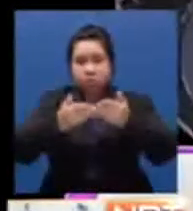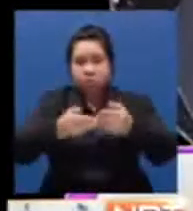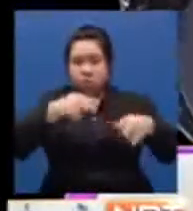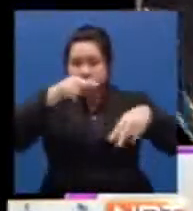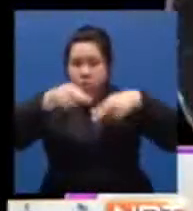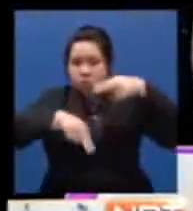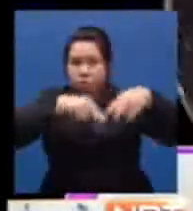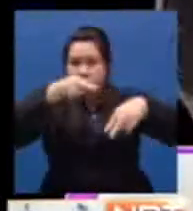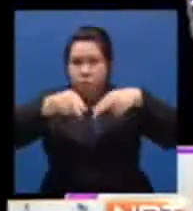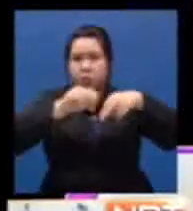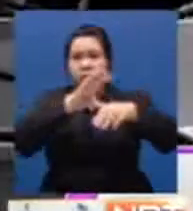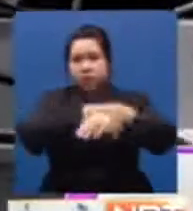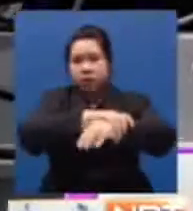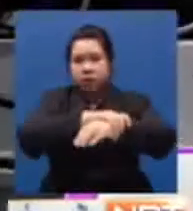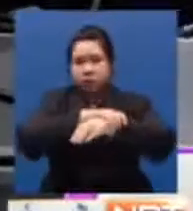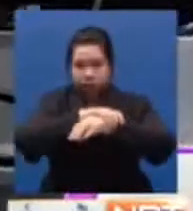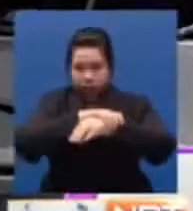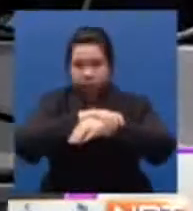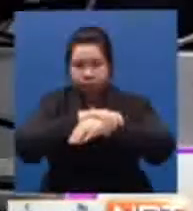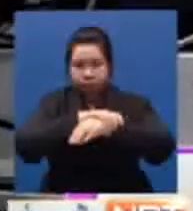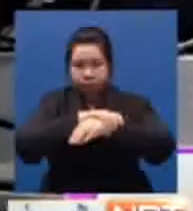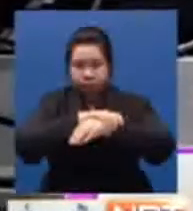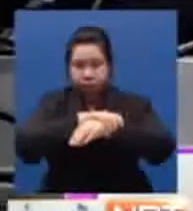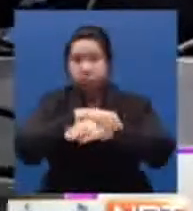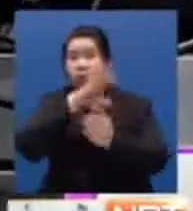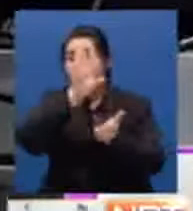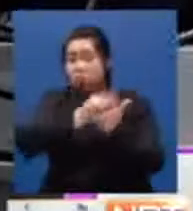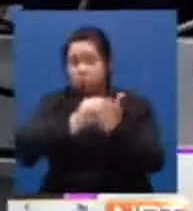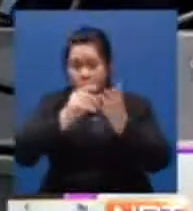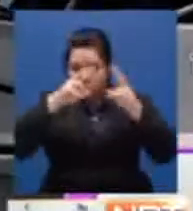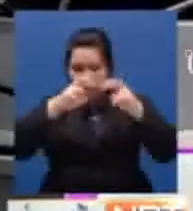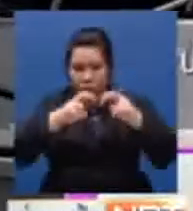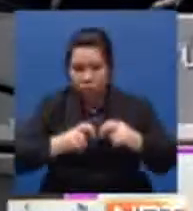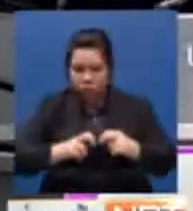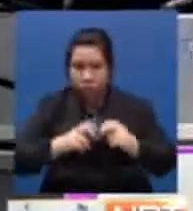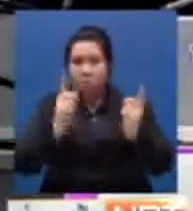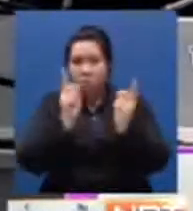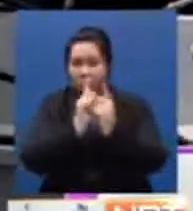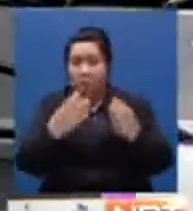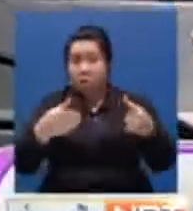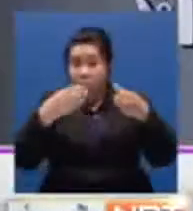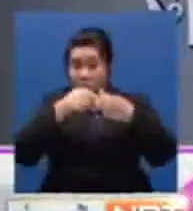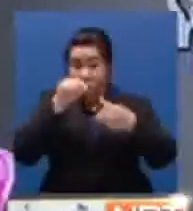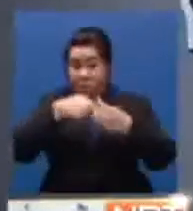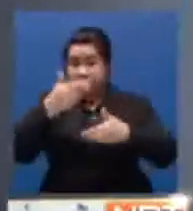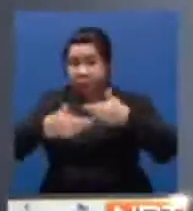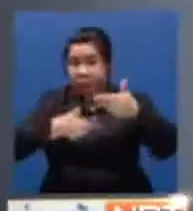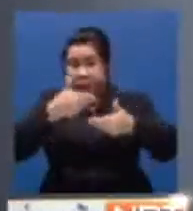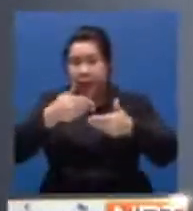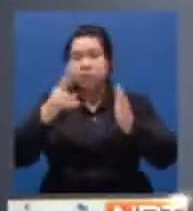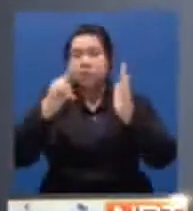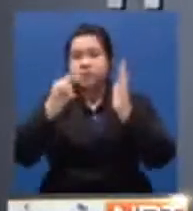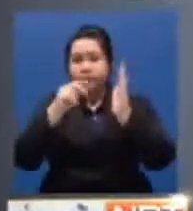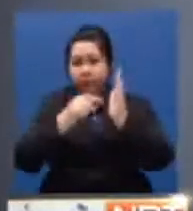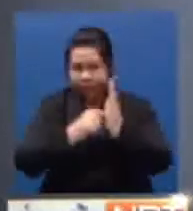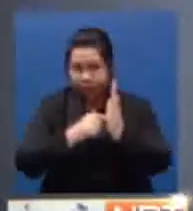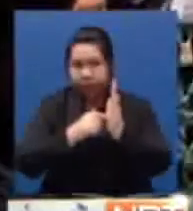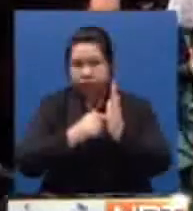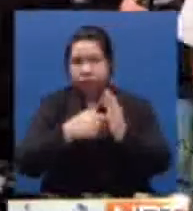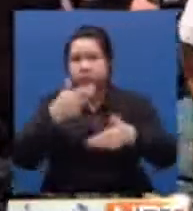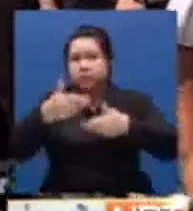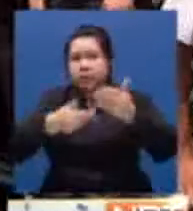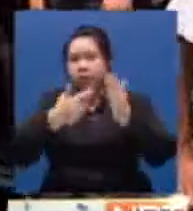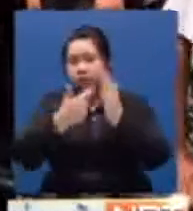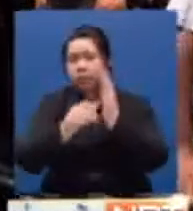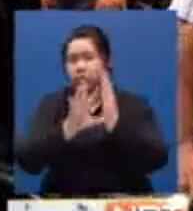และทำการเข้าจับกุมหลังจากข้อมูลการสืบสวนพบว่ากลุ่มขบวนการค้าน้ำมันเถื่อนจะนัดส่งมอบน้ำมันในจังหวัดชลบุรีจ